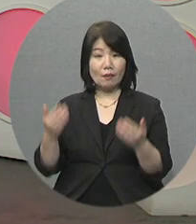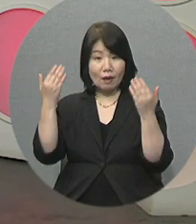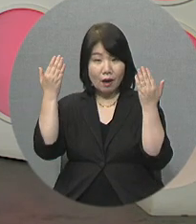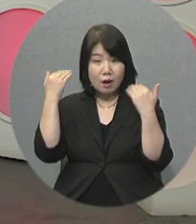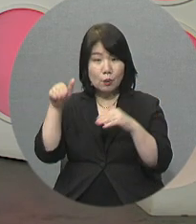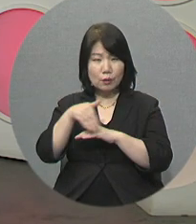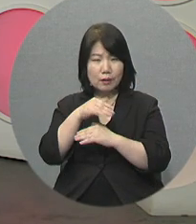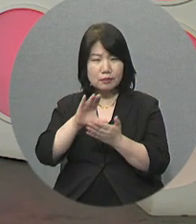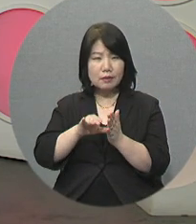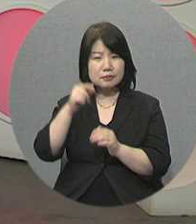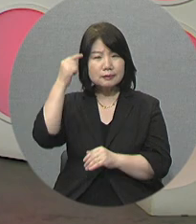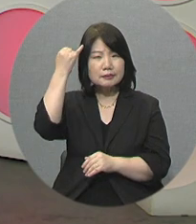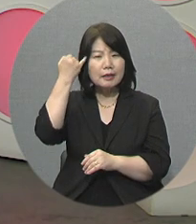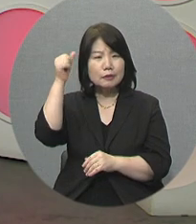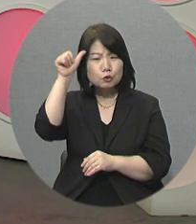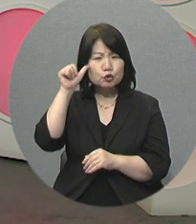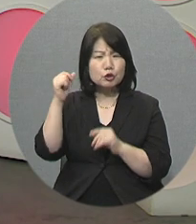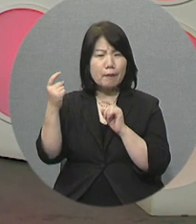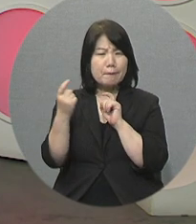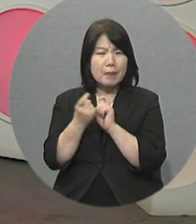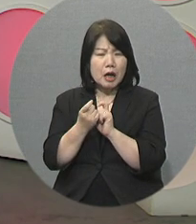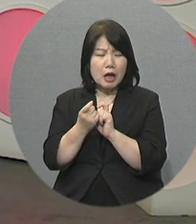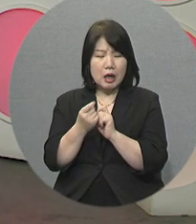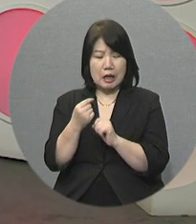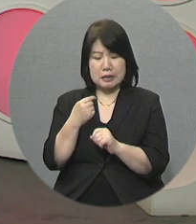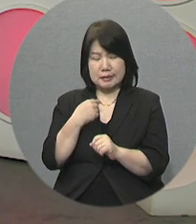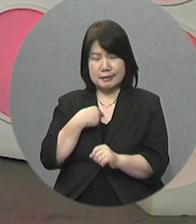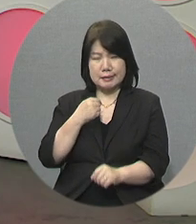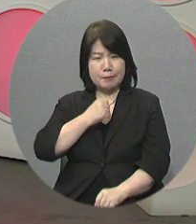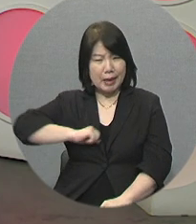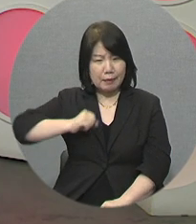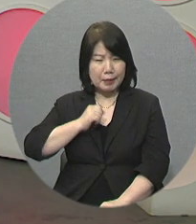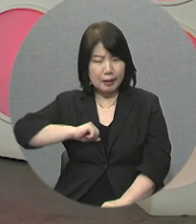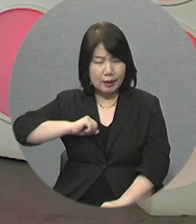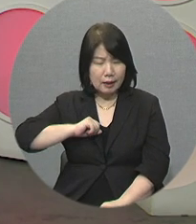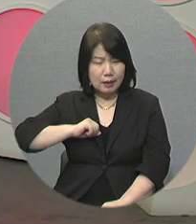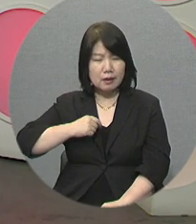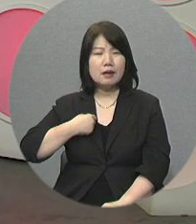학창시절 저는 사춘기를 보내고 있을 때였습니다.